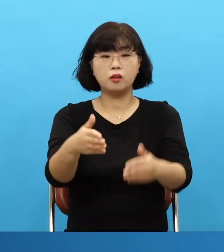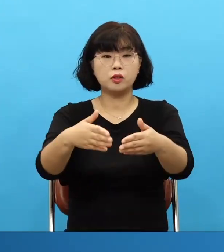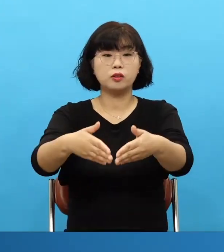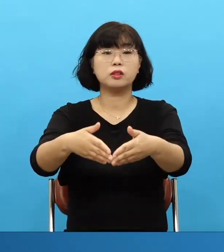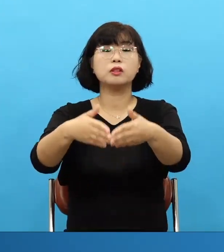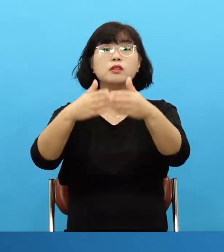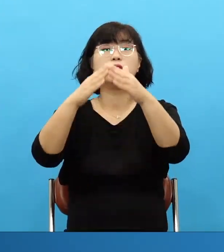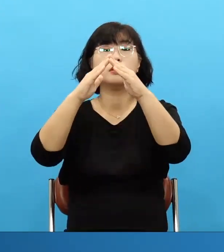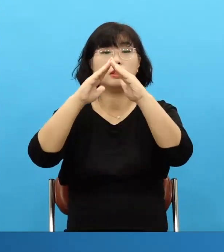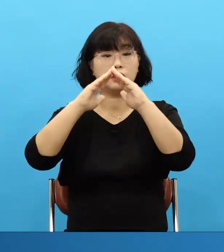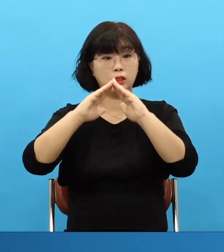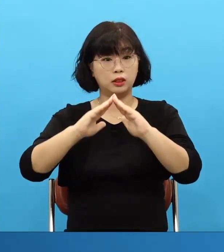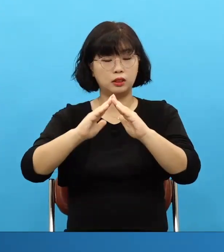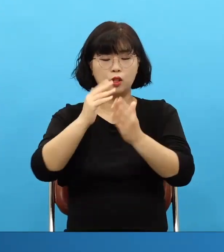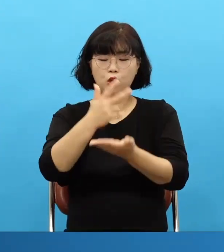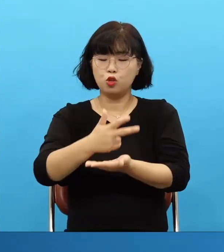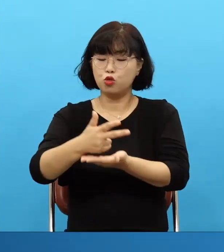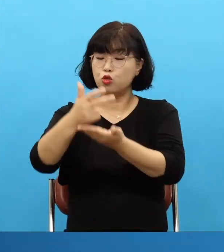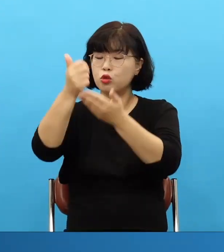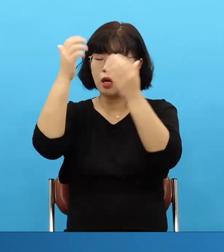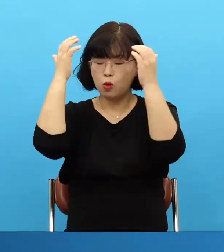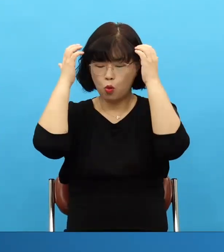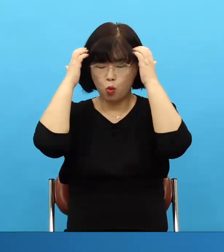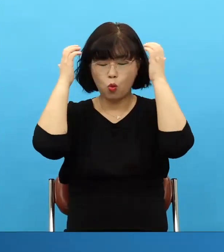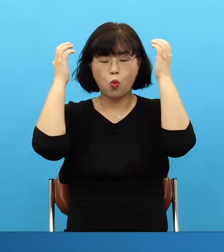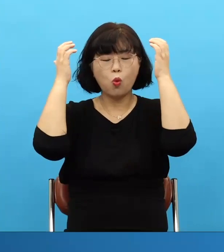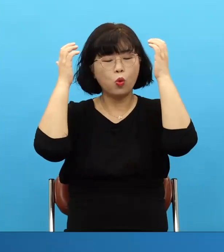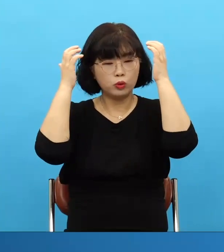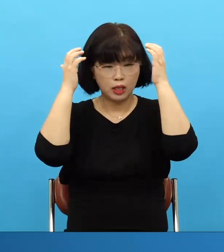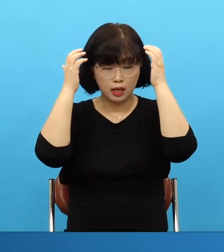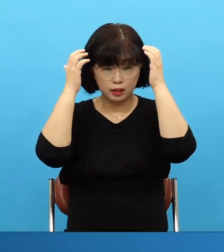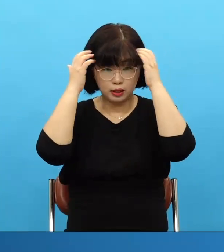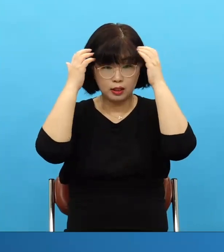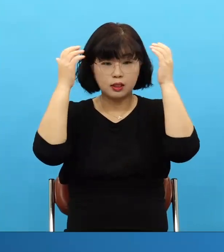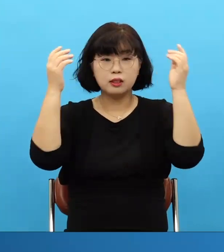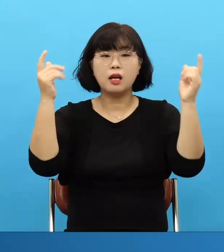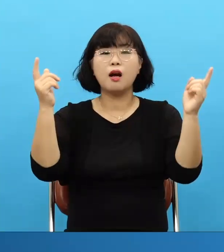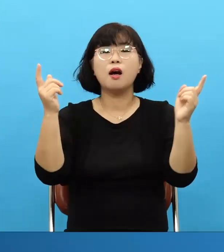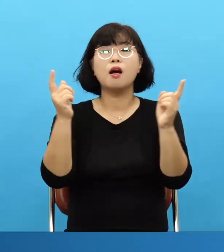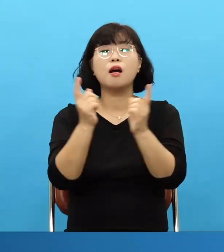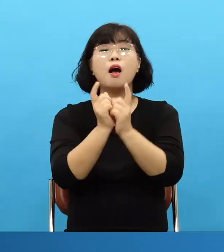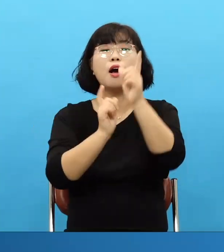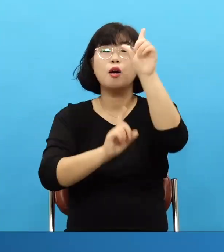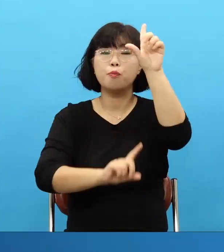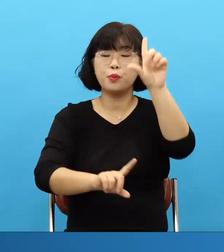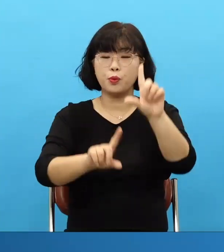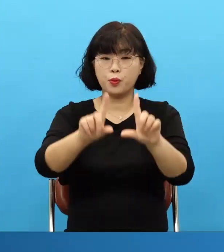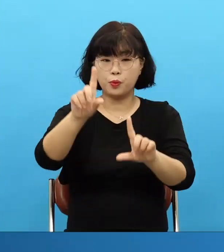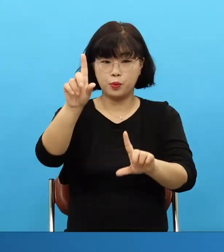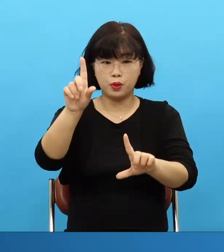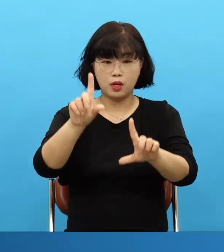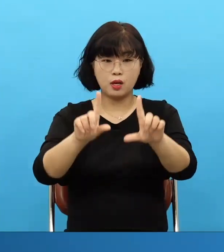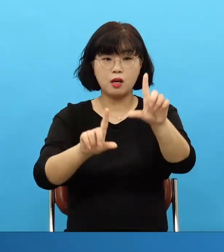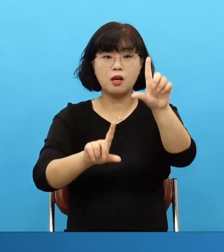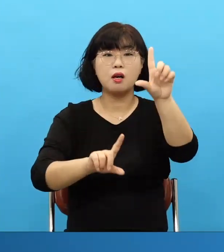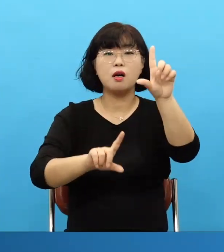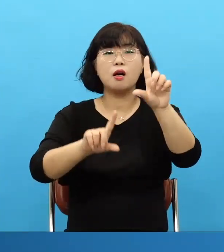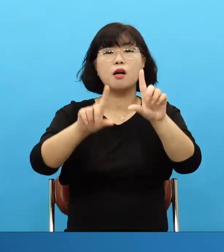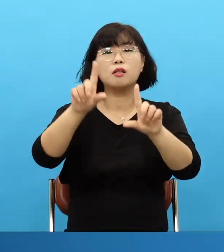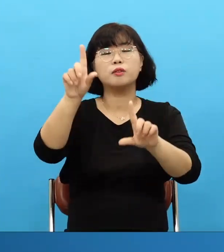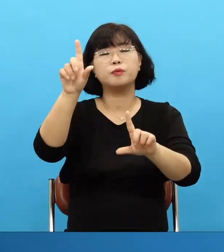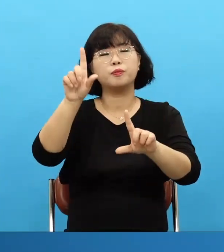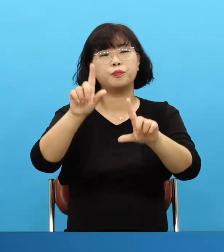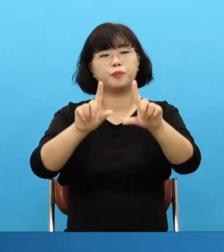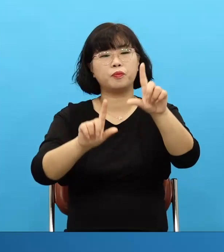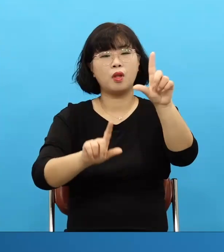십자가 섰으니 주가 고난을 당한도다.